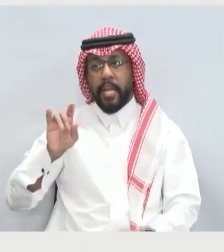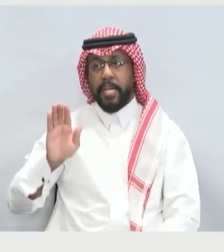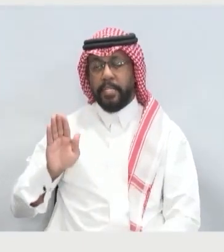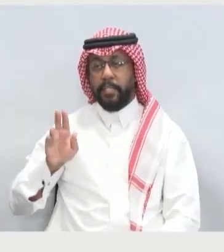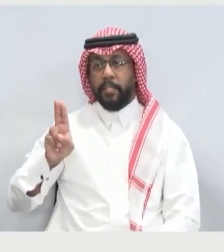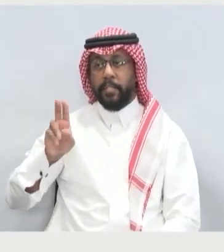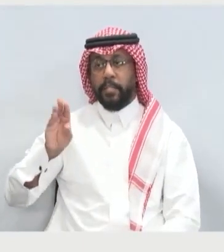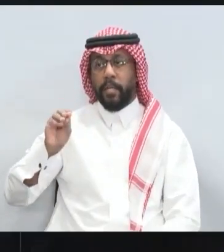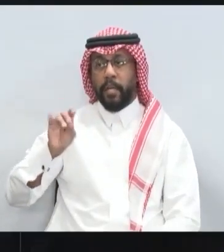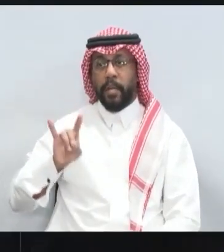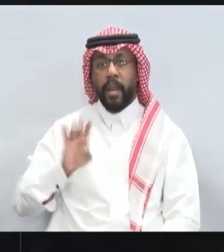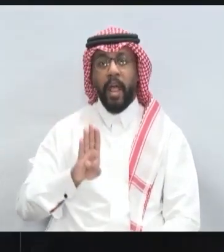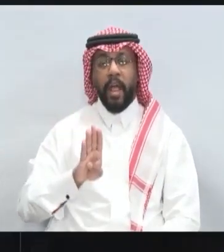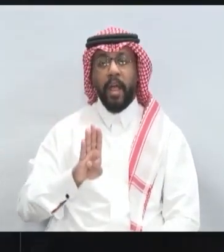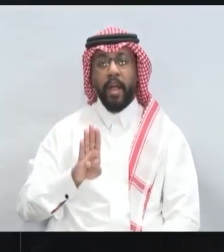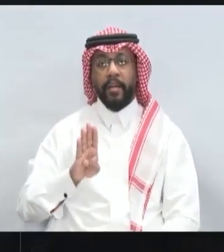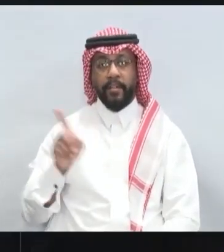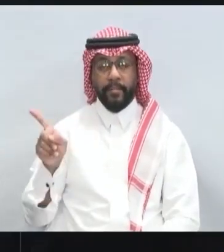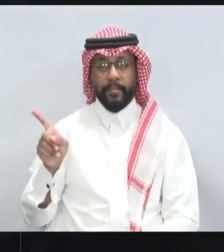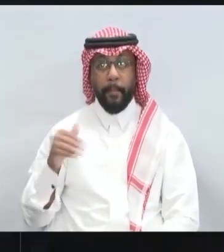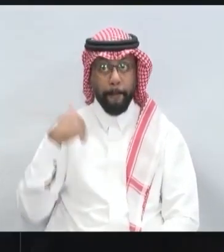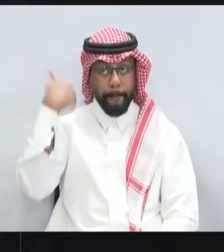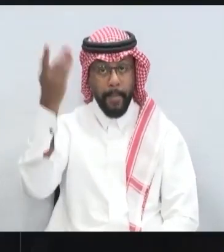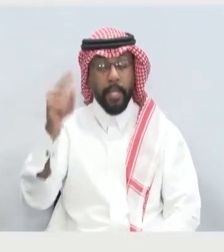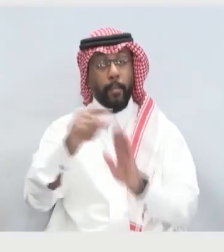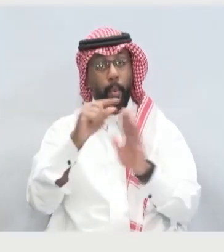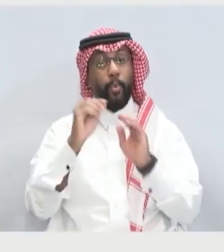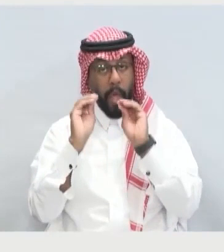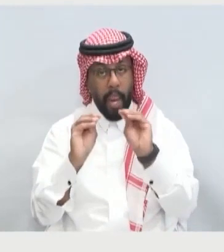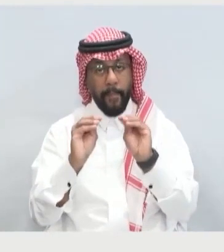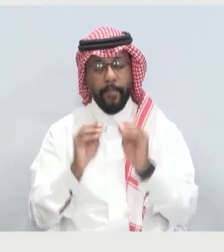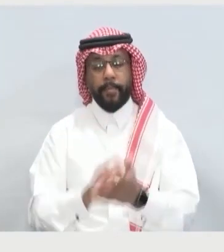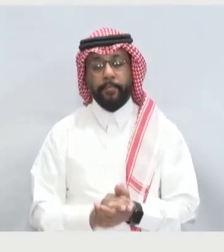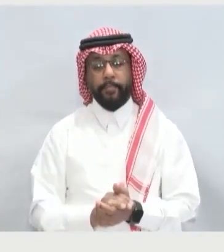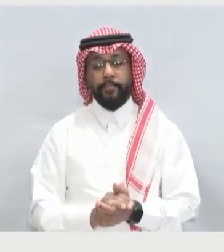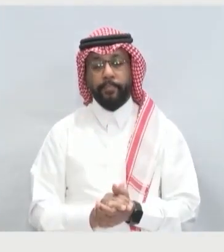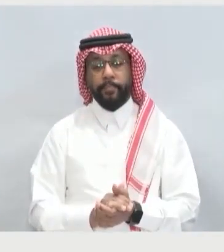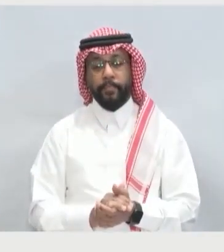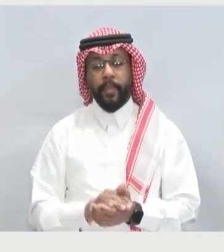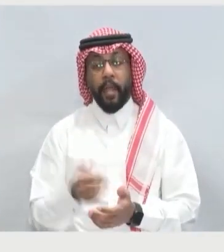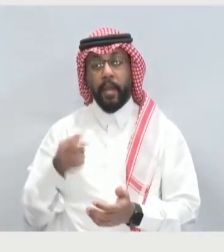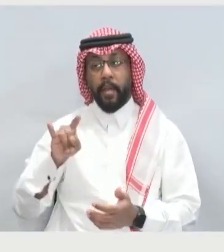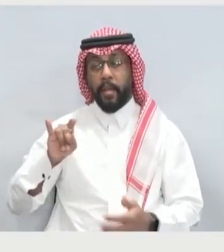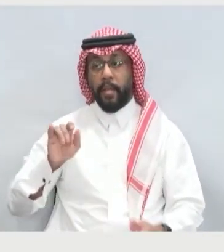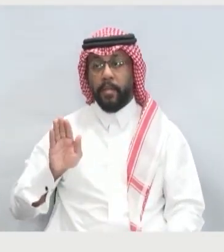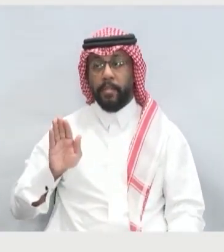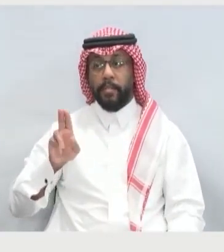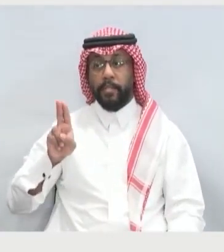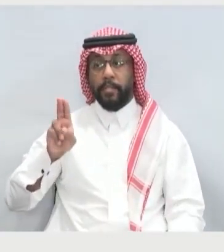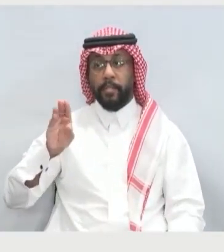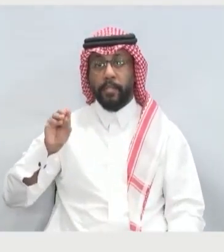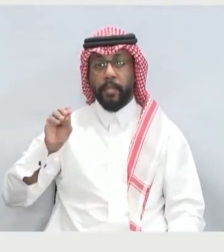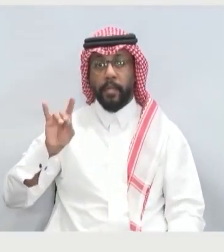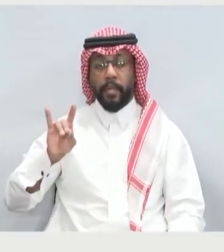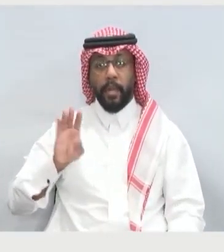الاله وهذا ايضا سيكون في مراحل متقدمه باذن الله سنتحدث عنه الاستهلاك مهم لانه عمليه تخصيص تكلفه الاصل